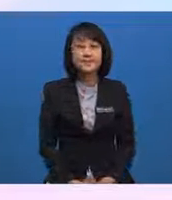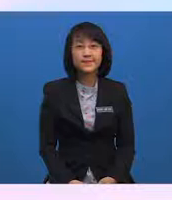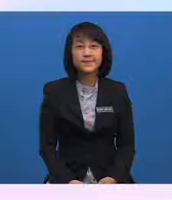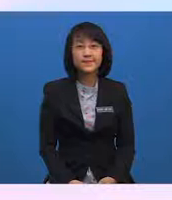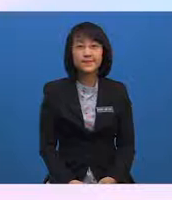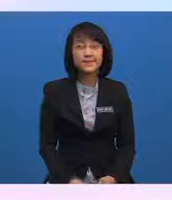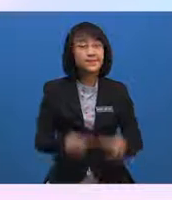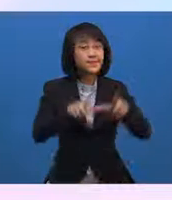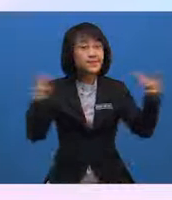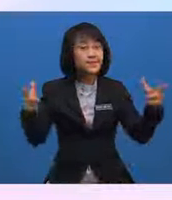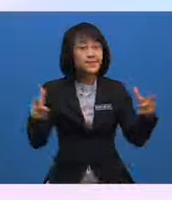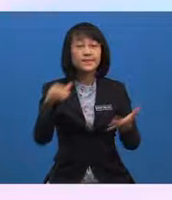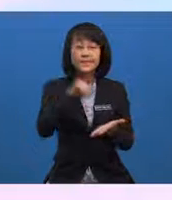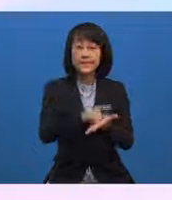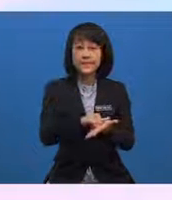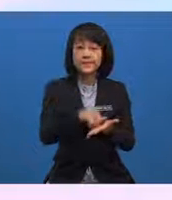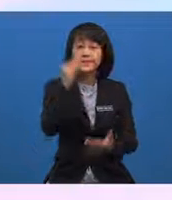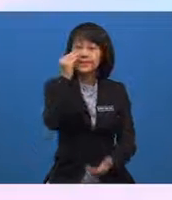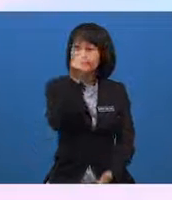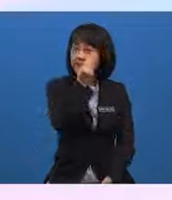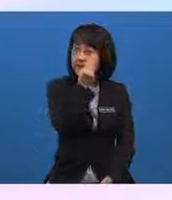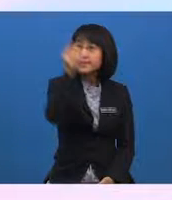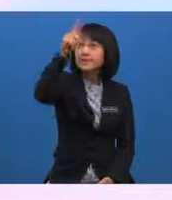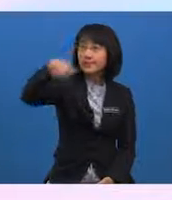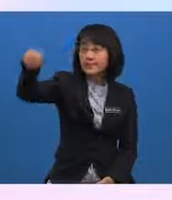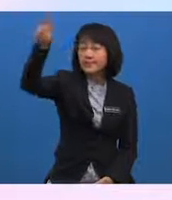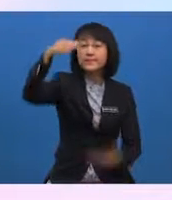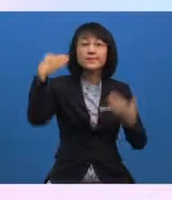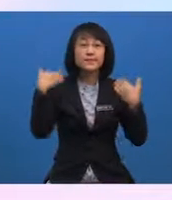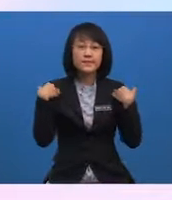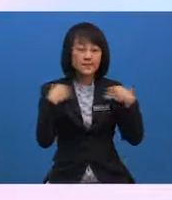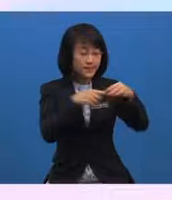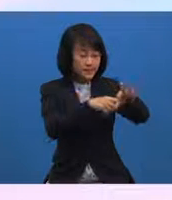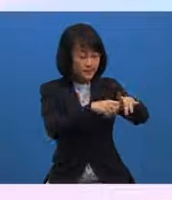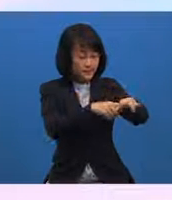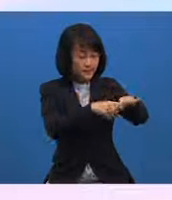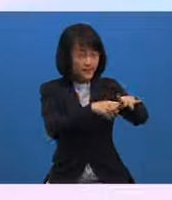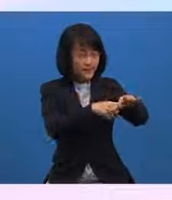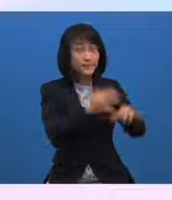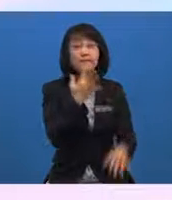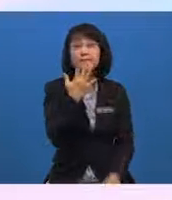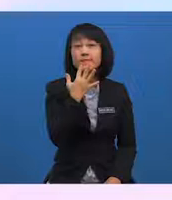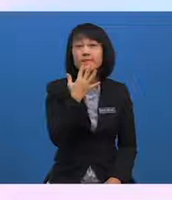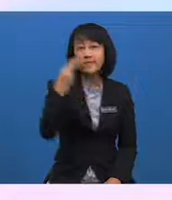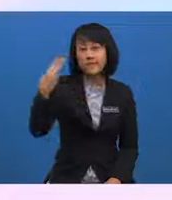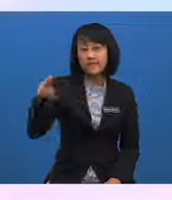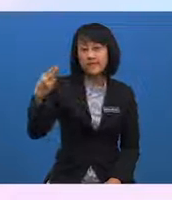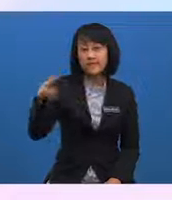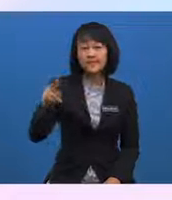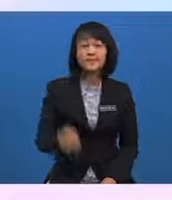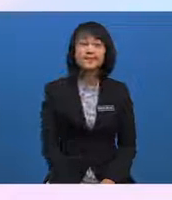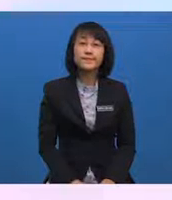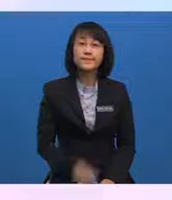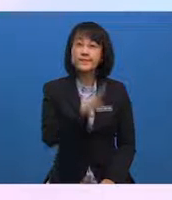Selain itu, bunga matahari mempunyai bahagian daun yang berwarna hijau.